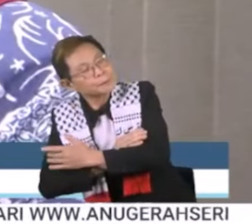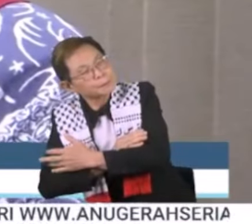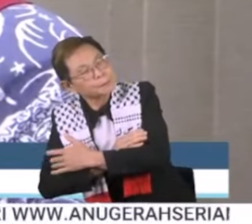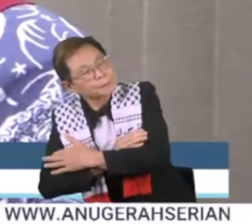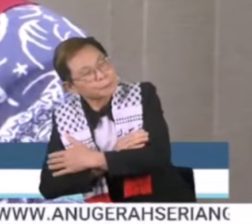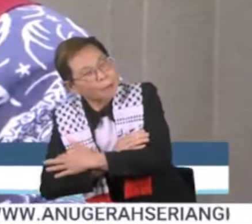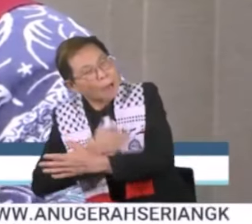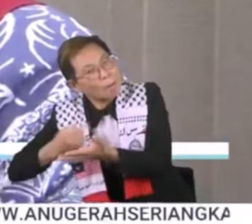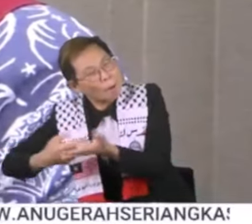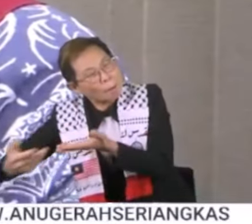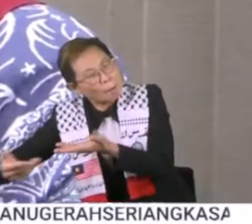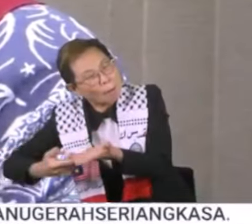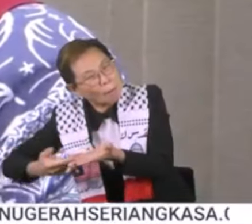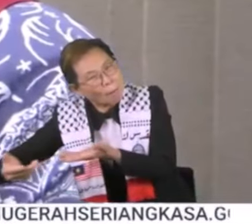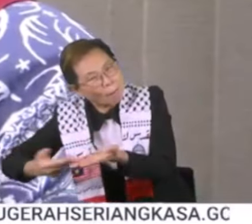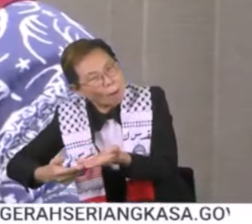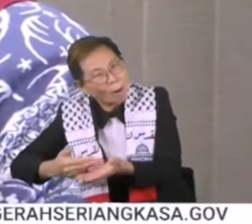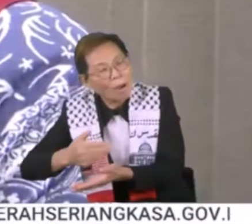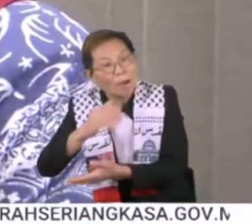perbahasan oleh